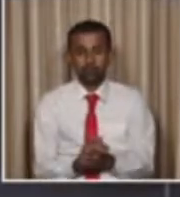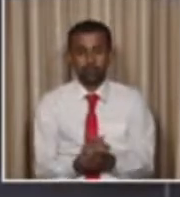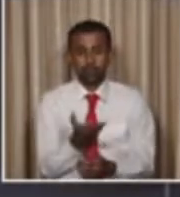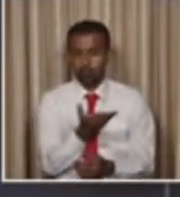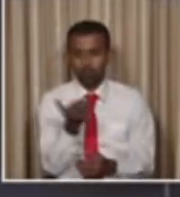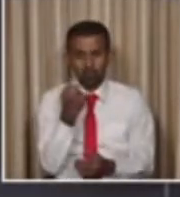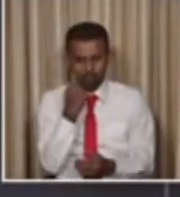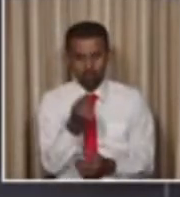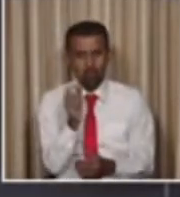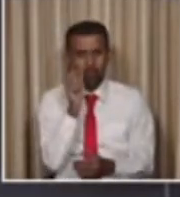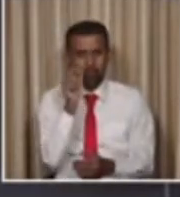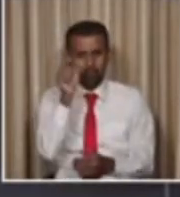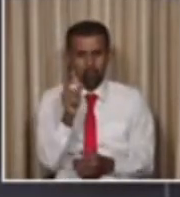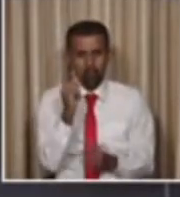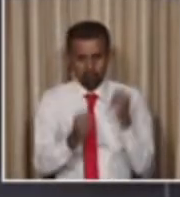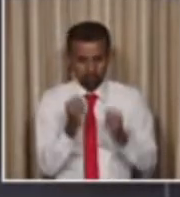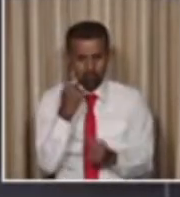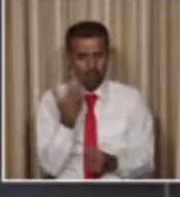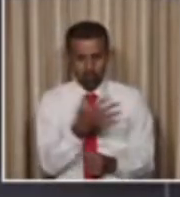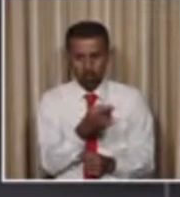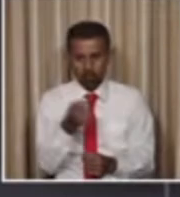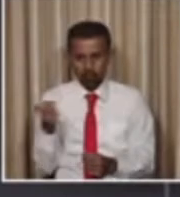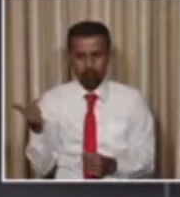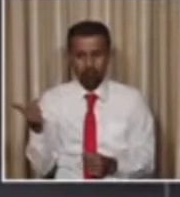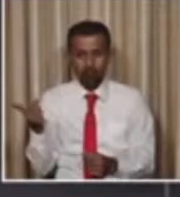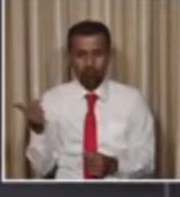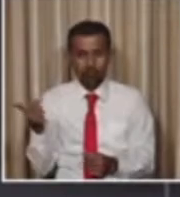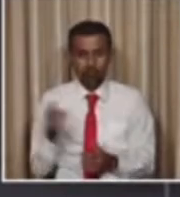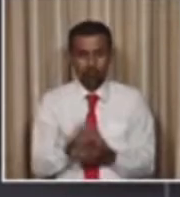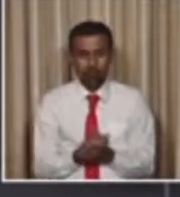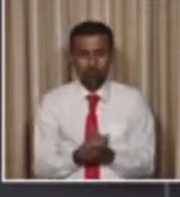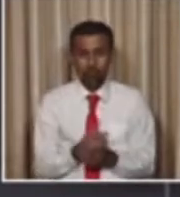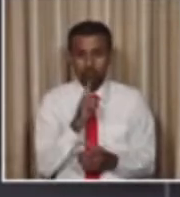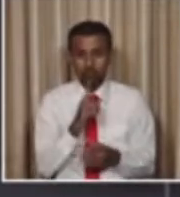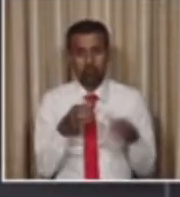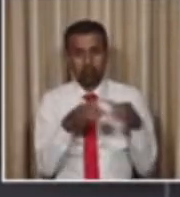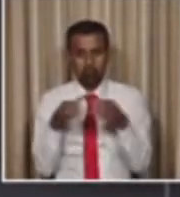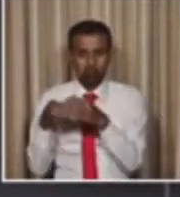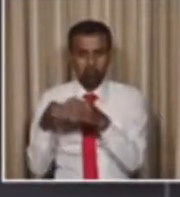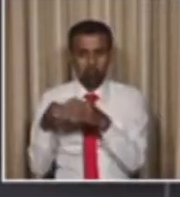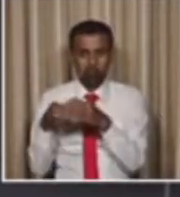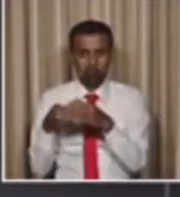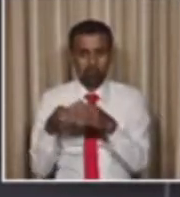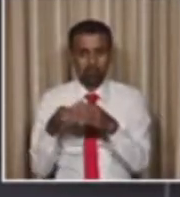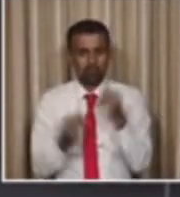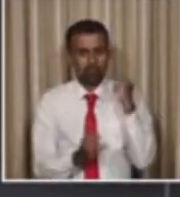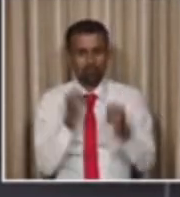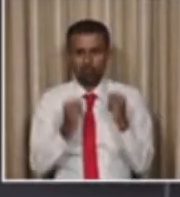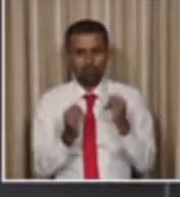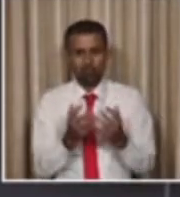කෙනෙක් දැකලා තියෙන ද එතුමා විවේචනය කරනවා ඔය රැලි ටික ඔය රැල්ල මේ යන රැල්ල විවේචනය